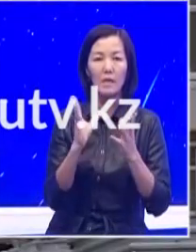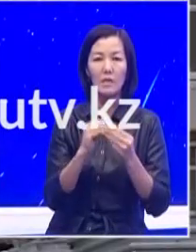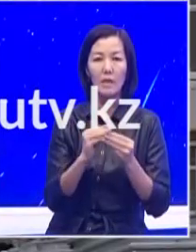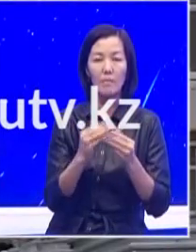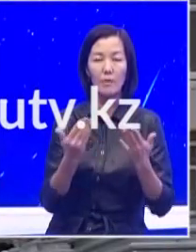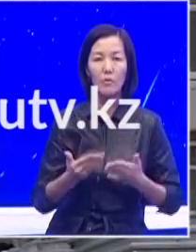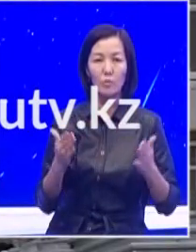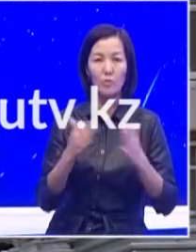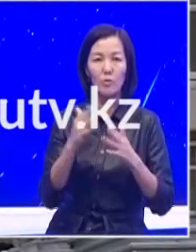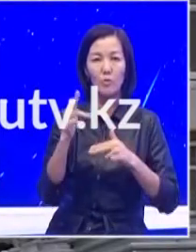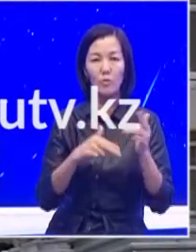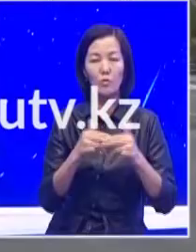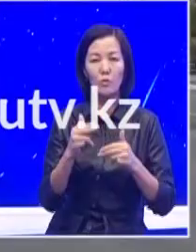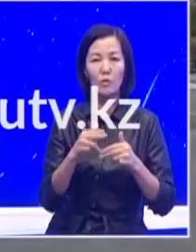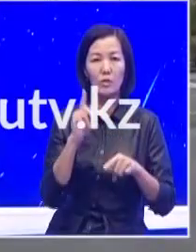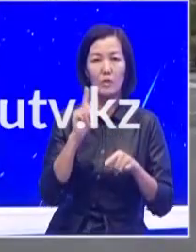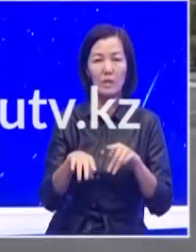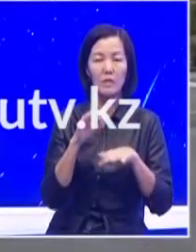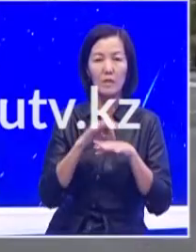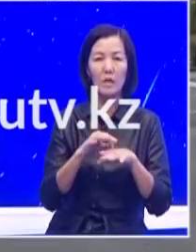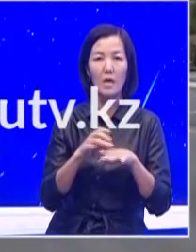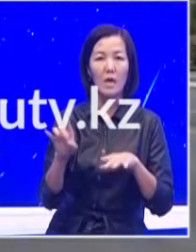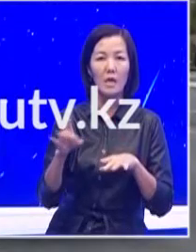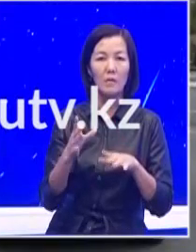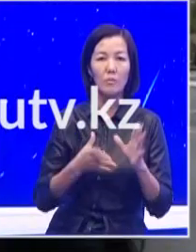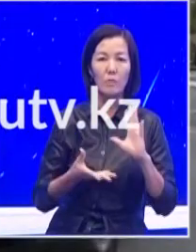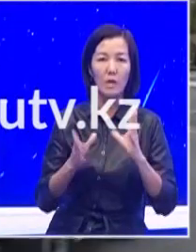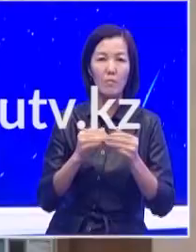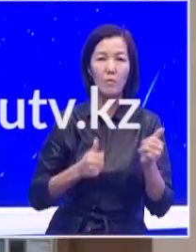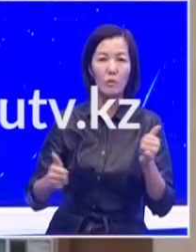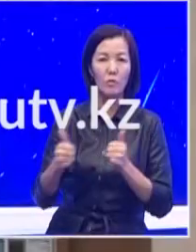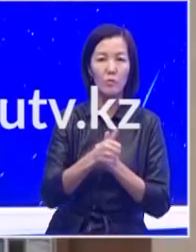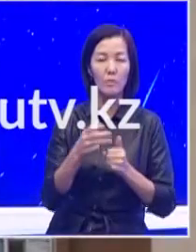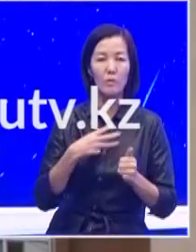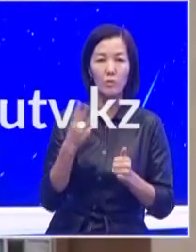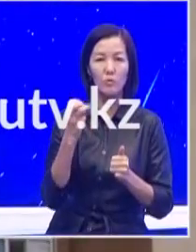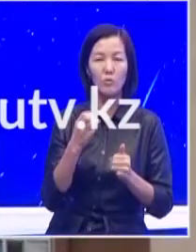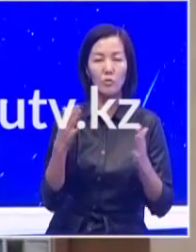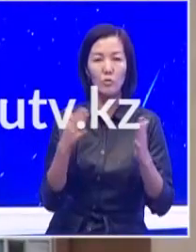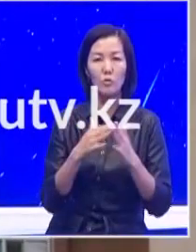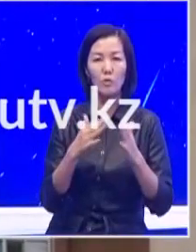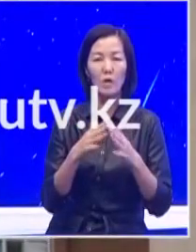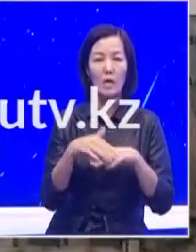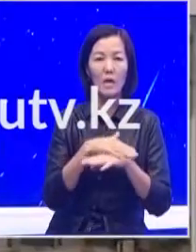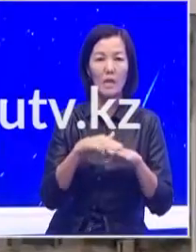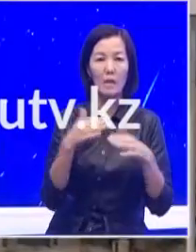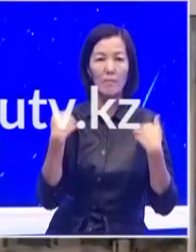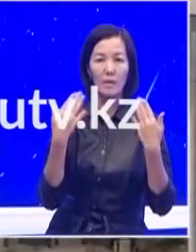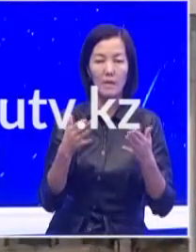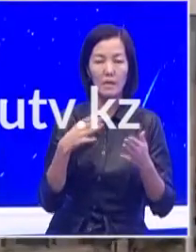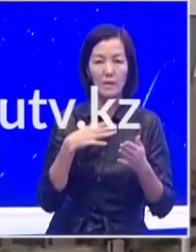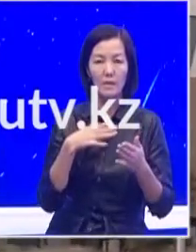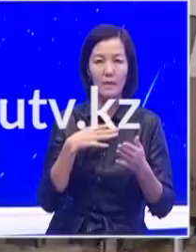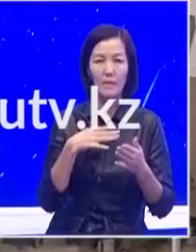үйлер құрылысы қарқынды, республикада көш басында. Бір ғана Талдықорғанда осы жылы 300-ден аса үй халық игілігіне берілді. Бұл